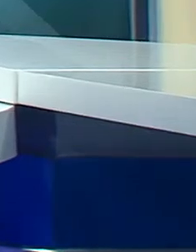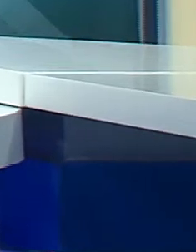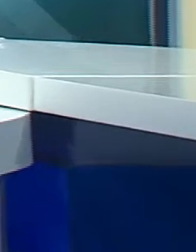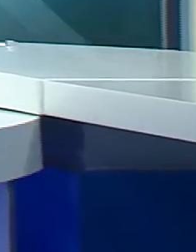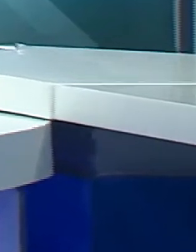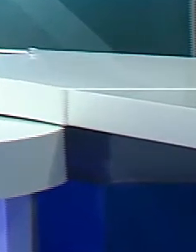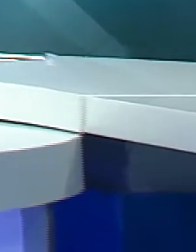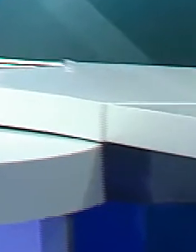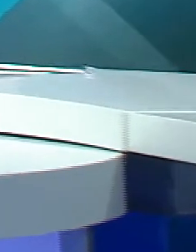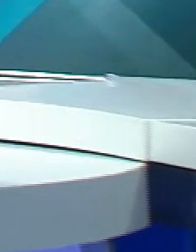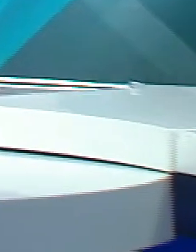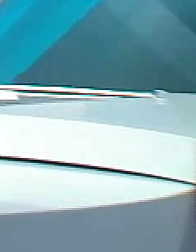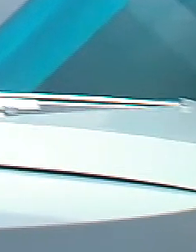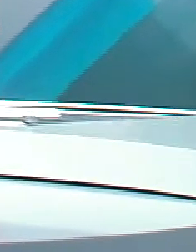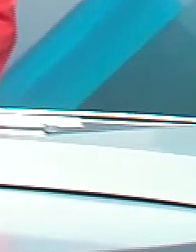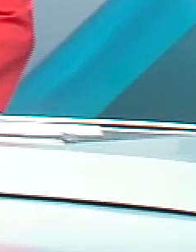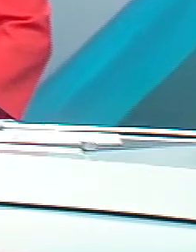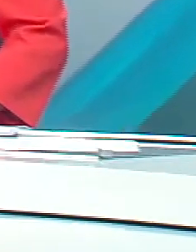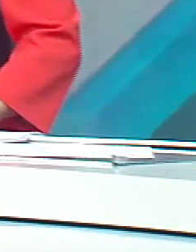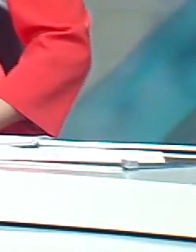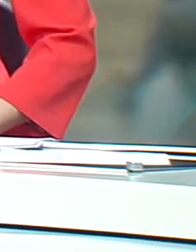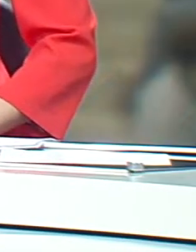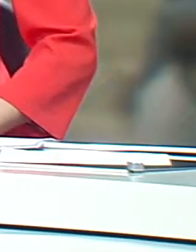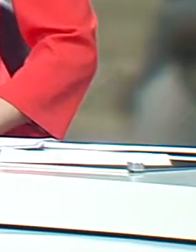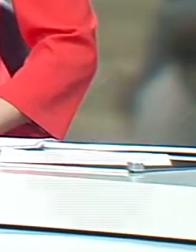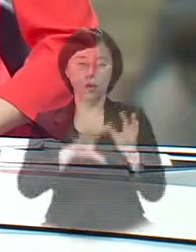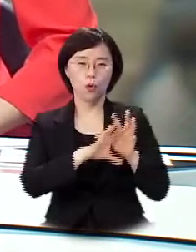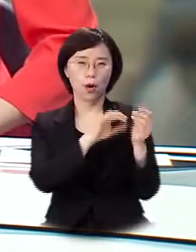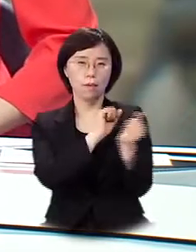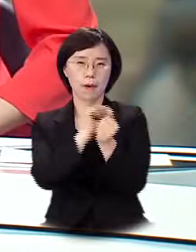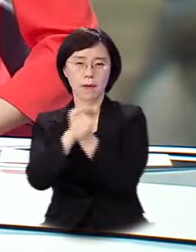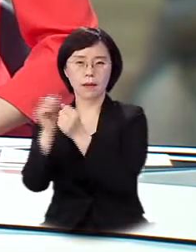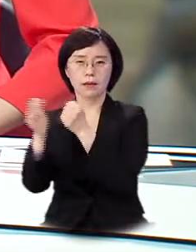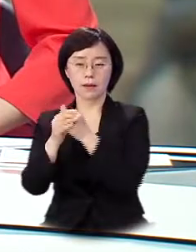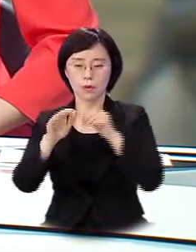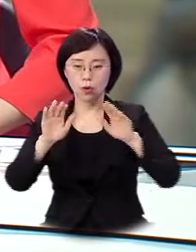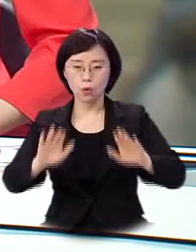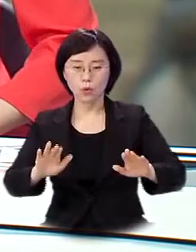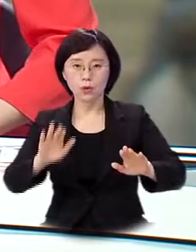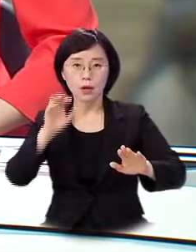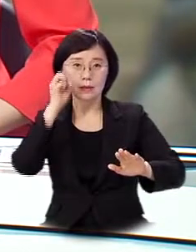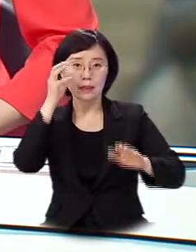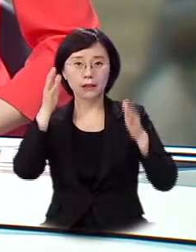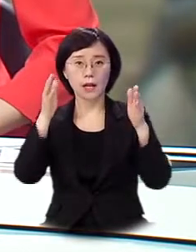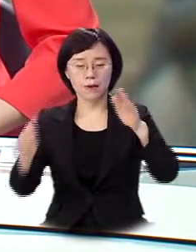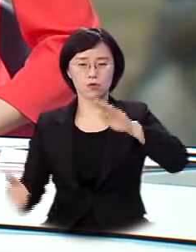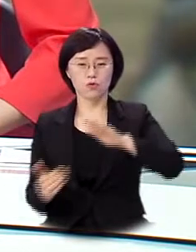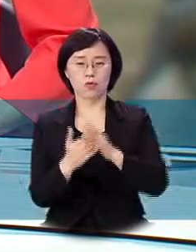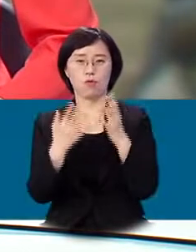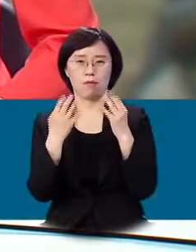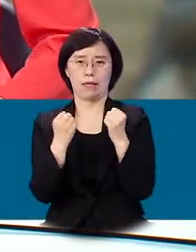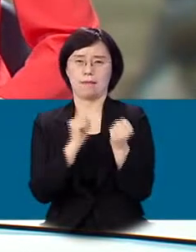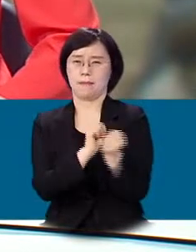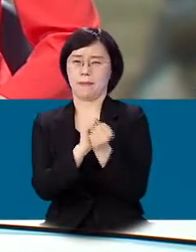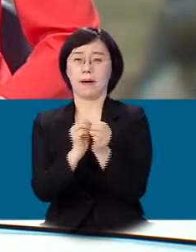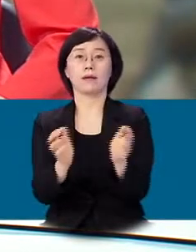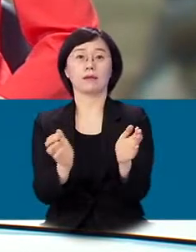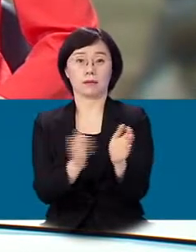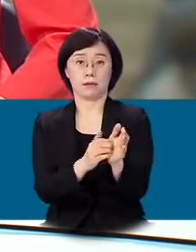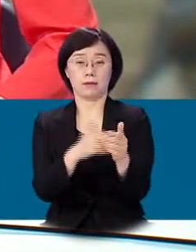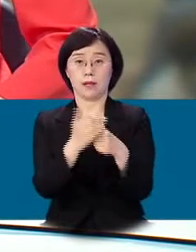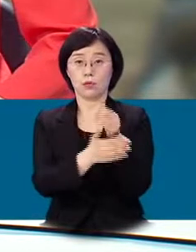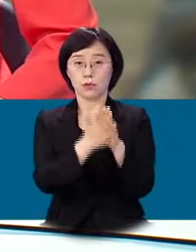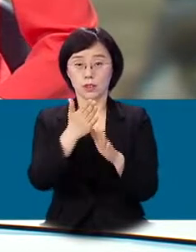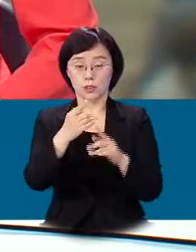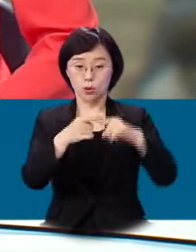여러분 안녕하십니까? 대구의 한 대형교회에서 발생한 집단 감염으로 신규 확진자가 석 달여 만에 최대치를 기록했습니다. 나